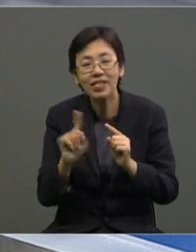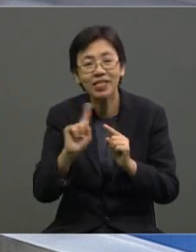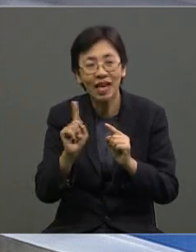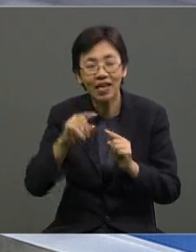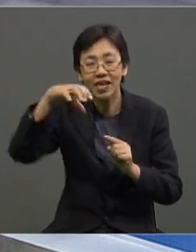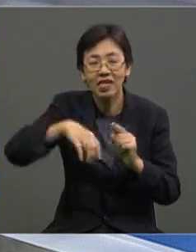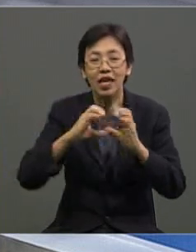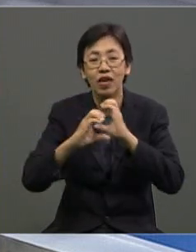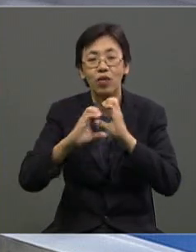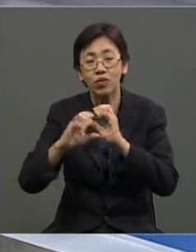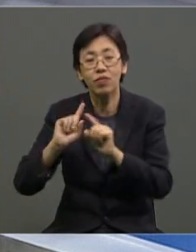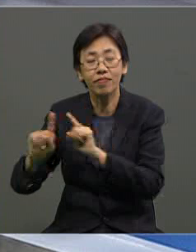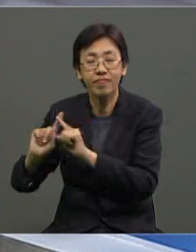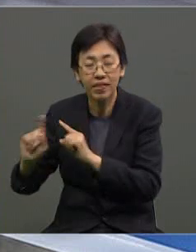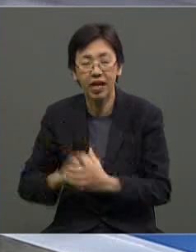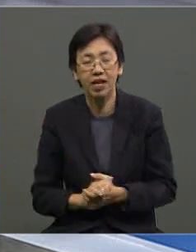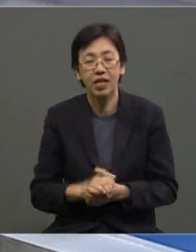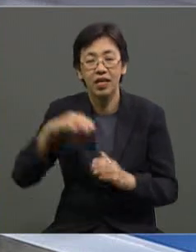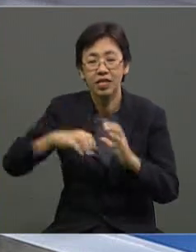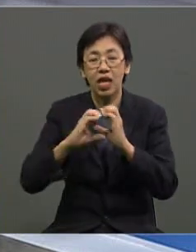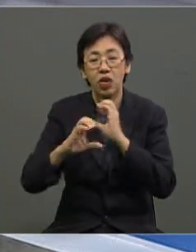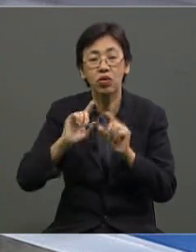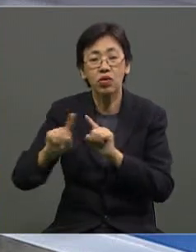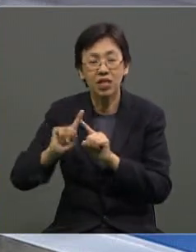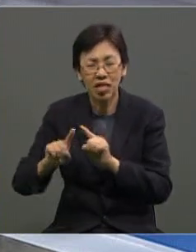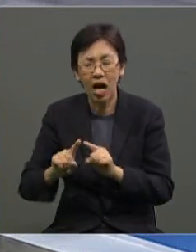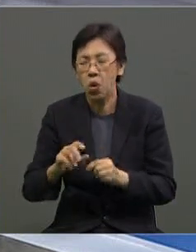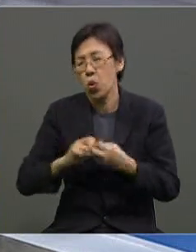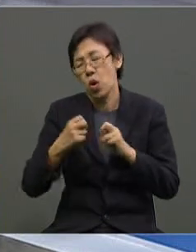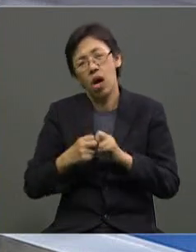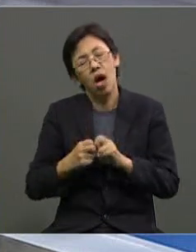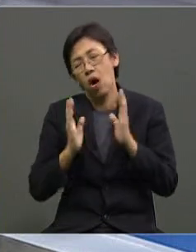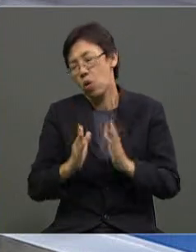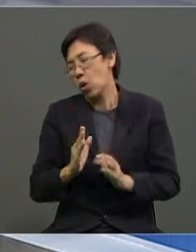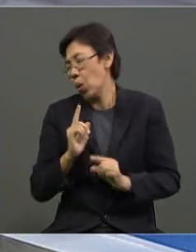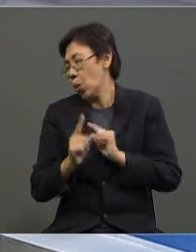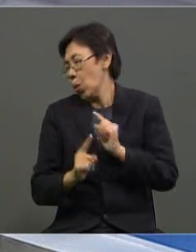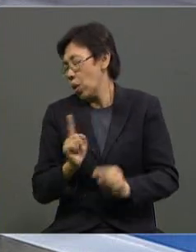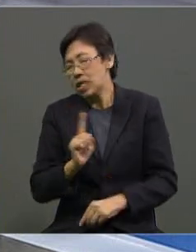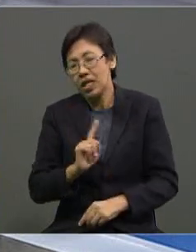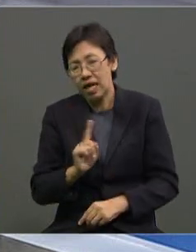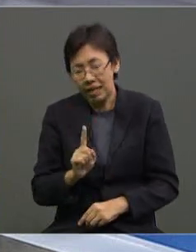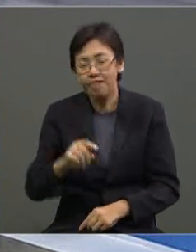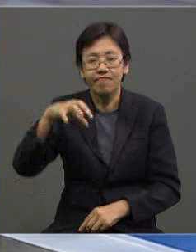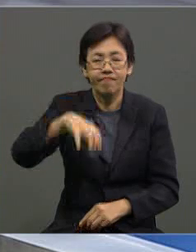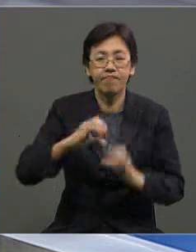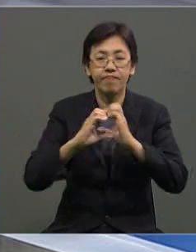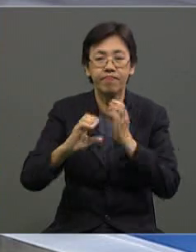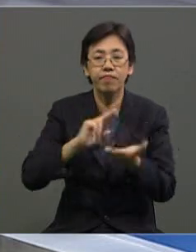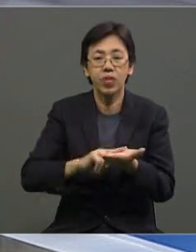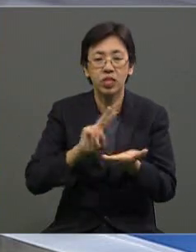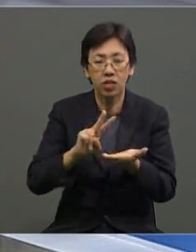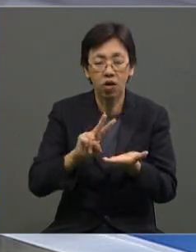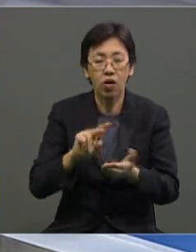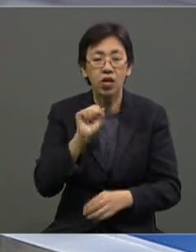างก็คือตามสถานีขนส่งต่าง ๆ ตอนนี้ที่ร้อนที่สุด ที่ฮอตที่ถูกพูดถึงมากที่สุดก็คือหมอชิด2นี่แหละค่ะเพราะว่าสส